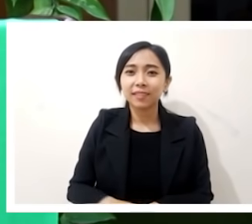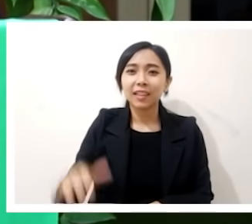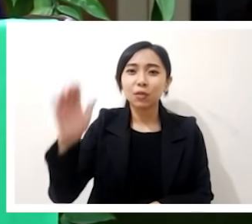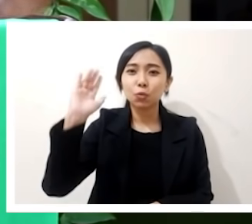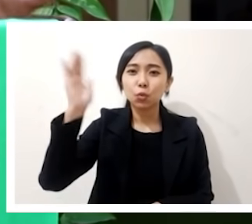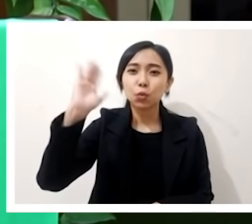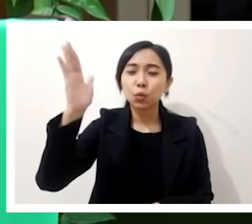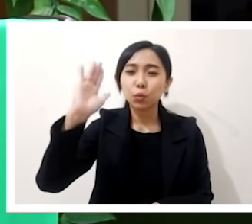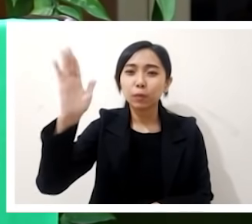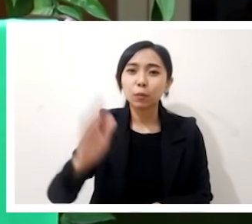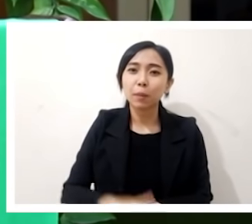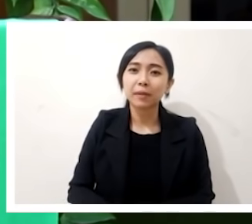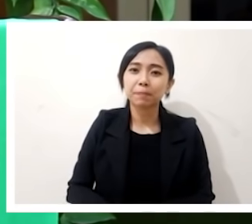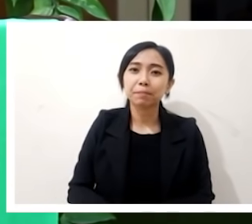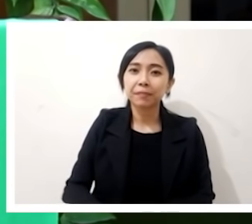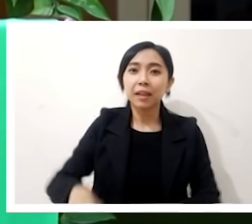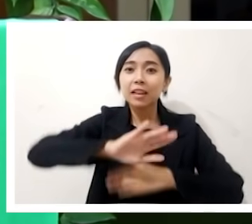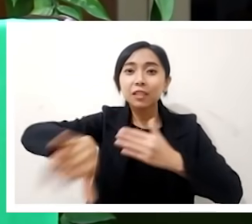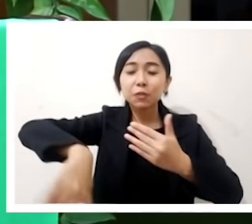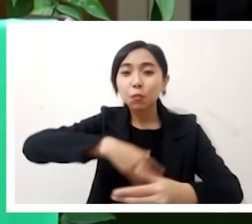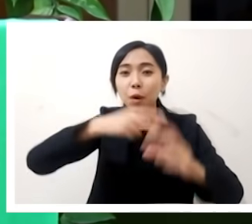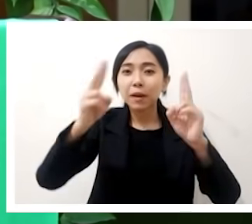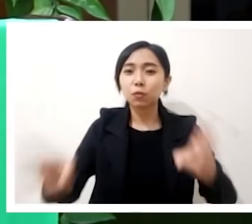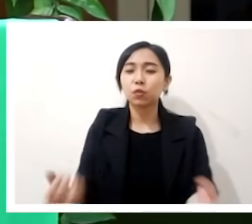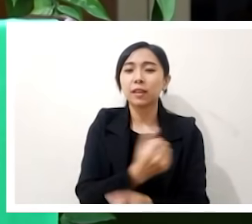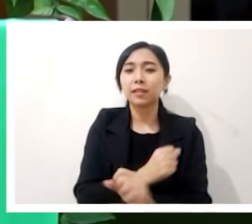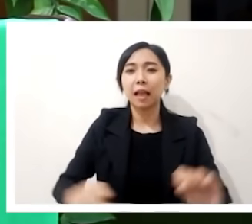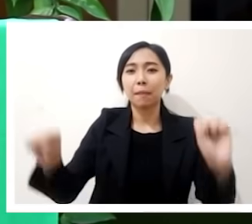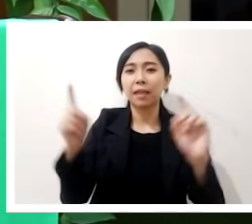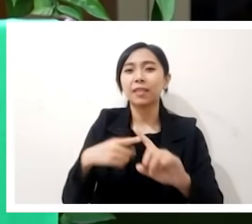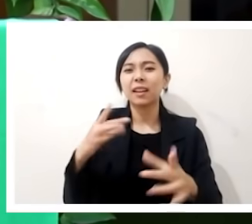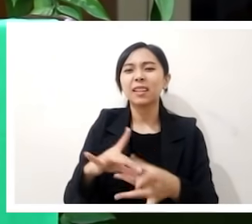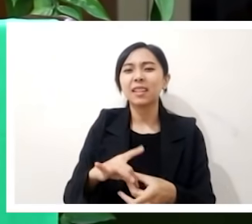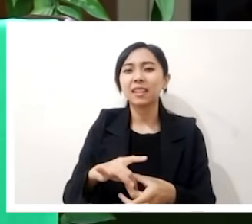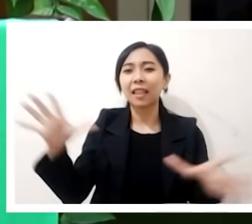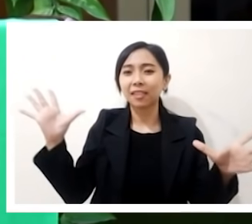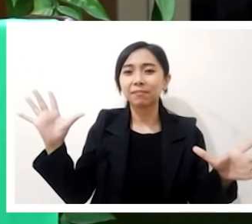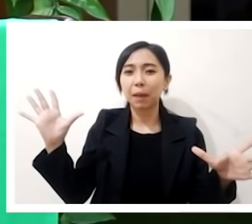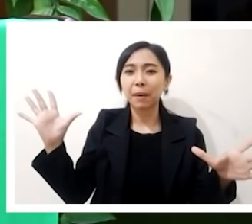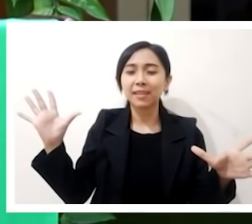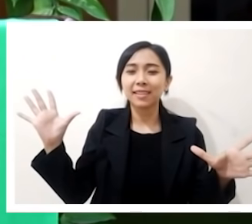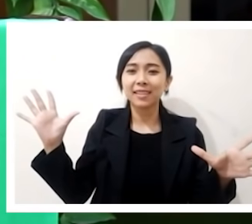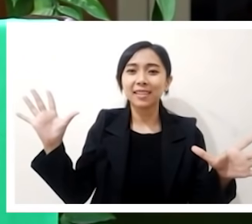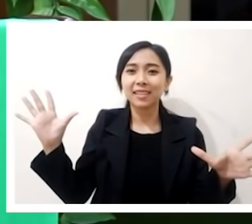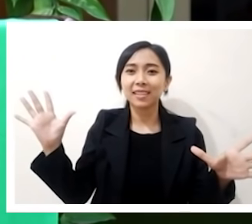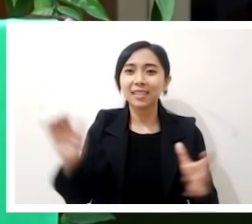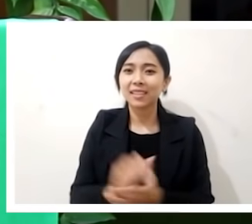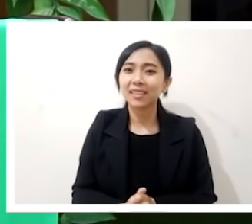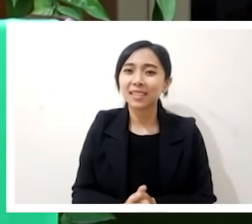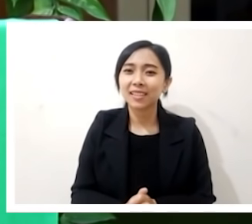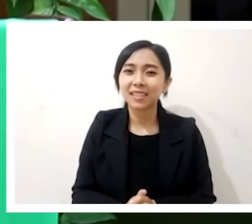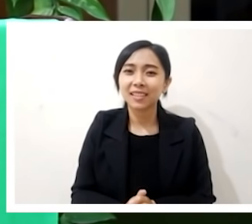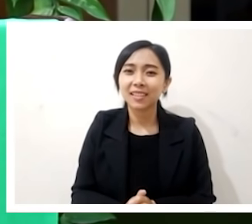bahwa semua manusia telah diselamatkan dari berbagai ikatan yang memperbudak. Entah itu atas nama tirani